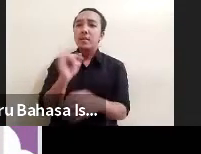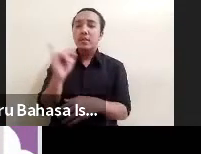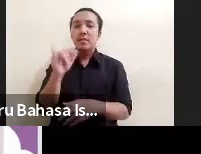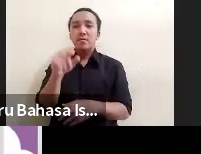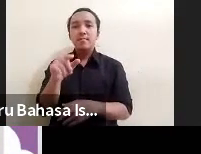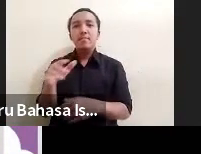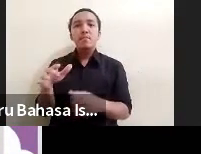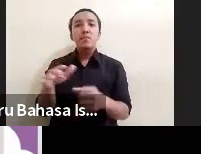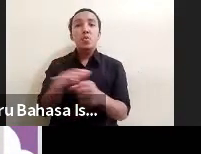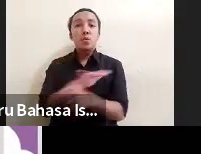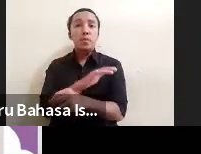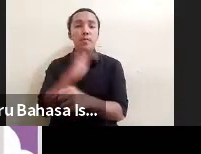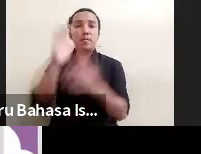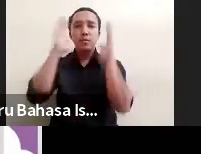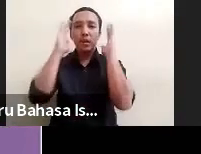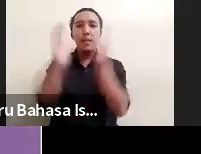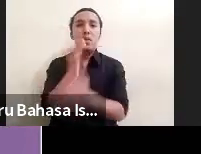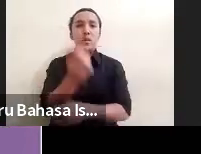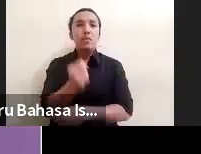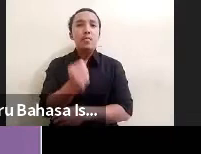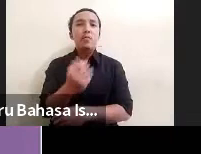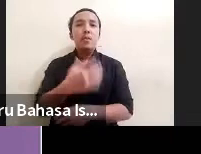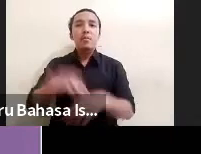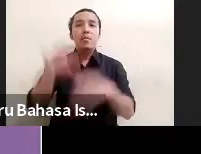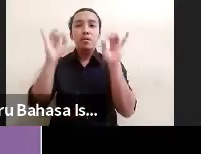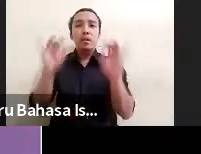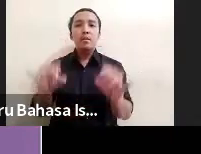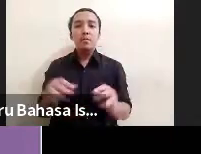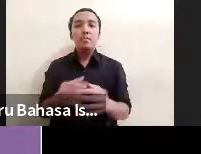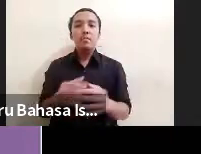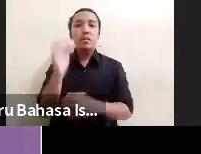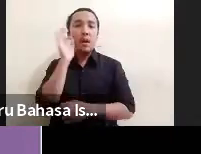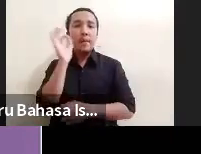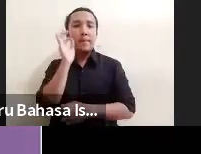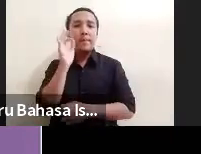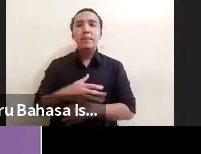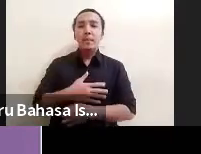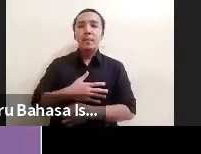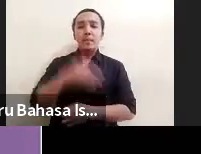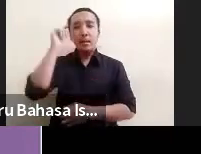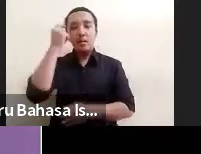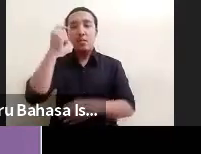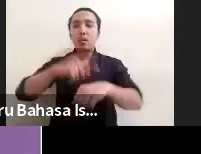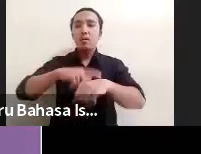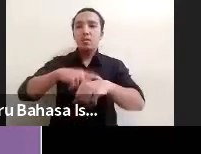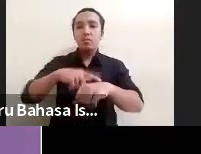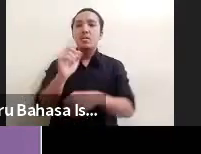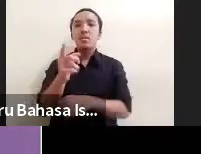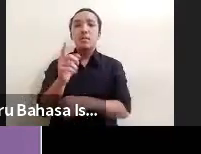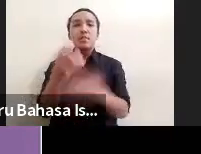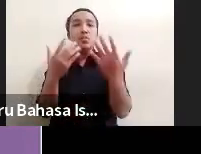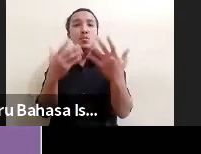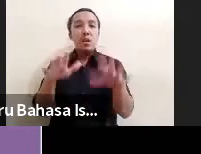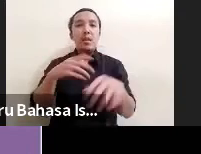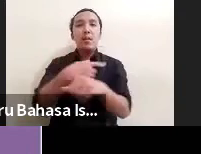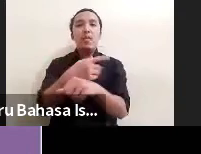Assalamualaikum warahmatullahi wabarakatuh. Ya, waalaikumsalam. Terima kasih, Bapak. Mohon maaf, saya harus ingatkan waktunya karena sudah lewat dari 15 menit, sudah